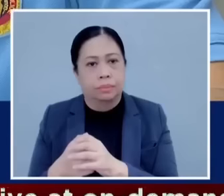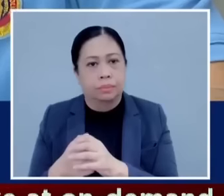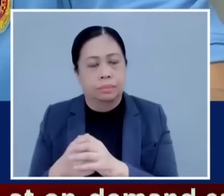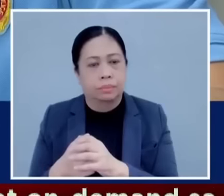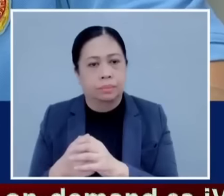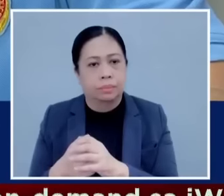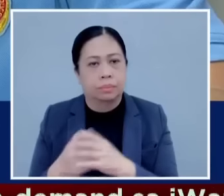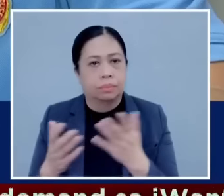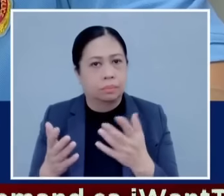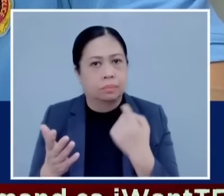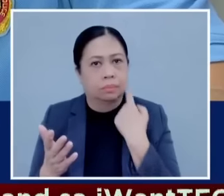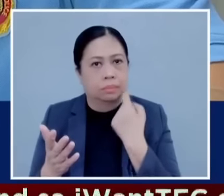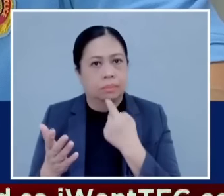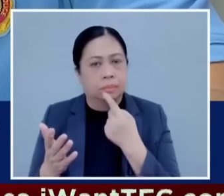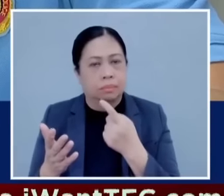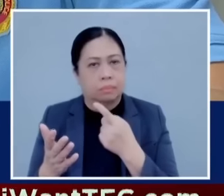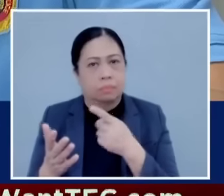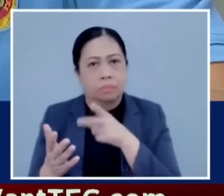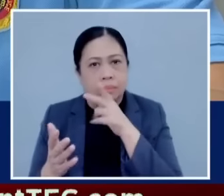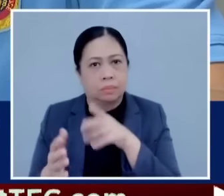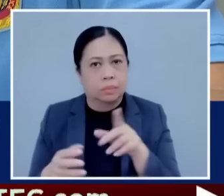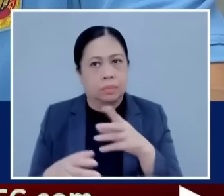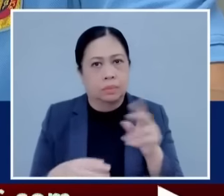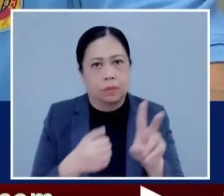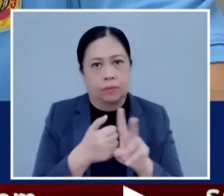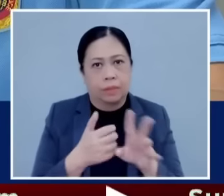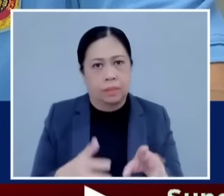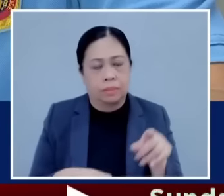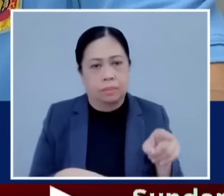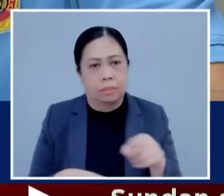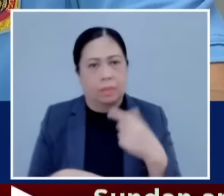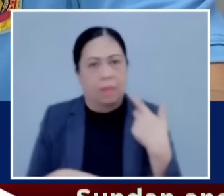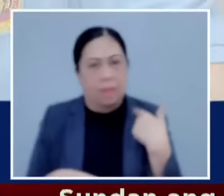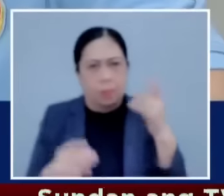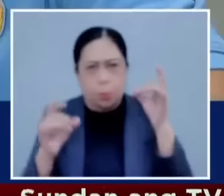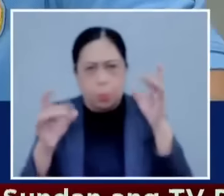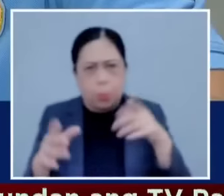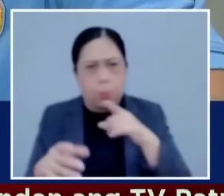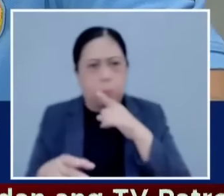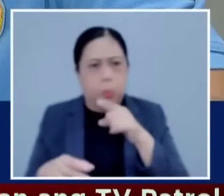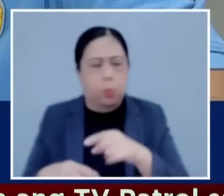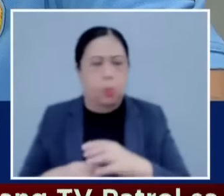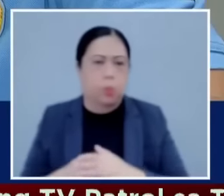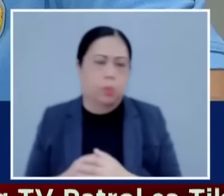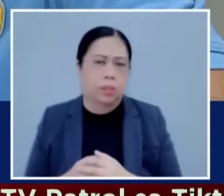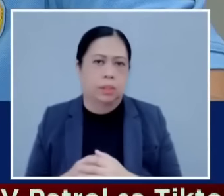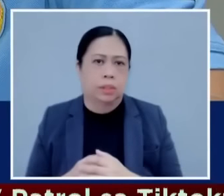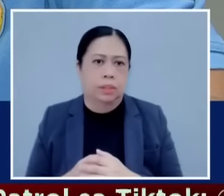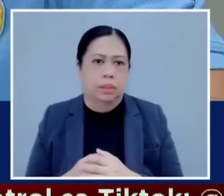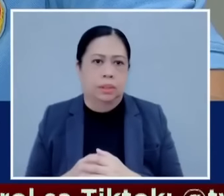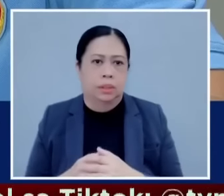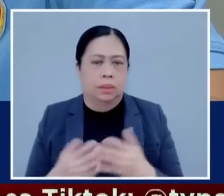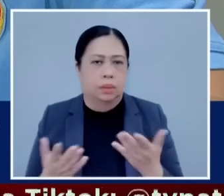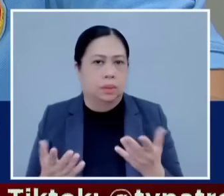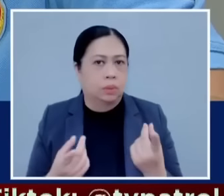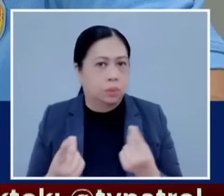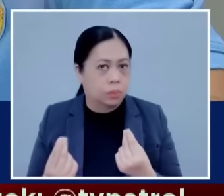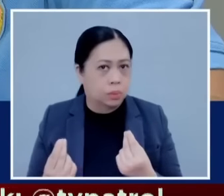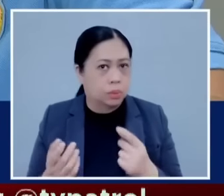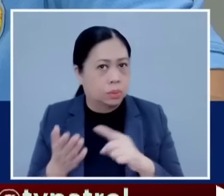as mentioned by the suspect, the victim, armed and dangerous talaga ito. We're doing an